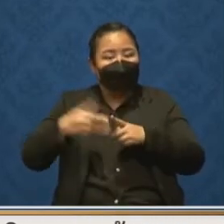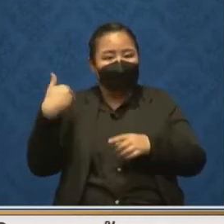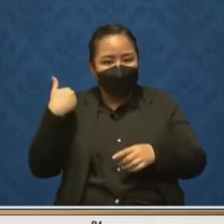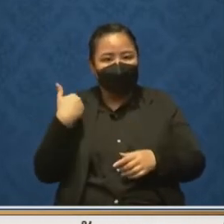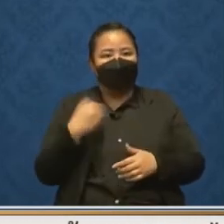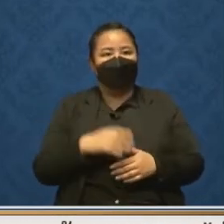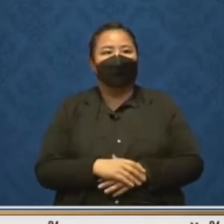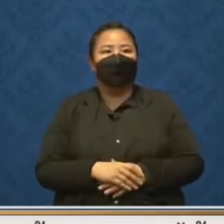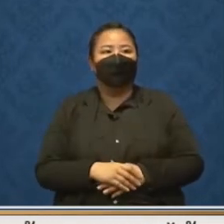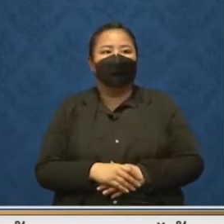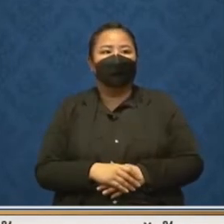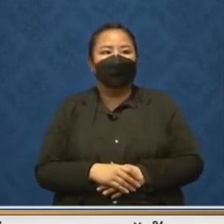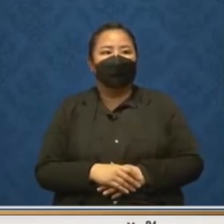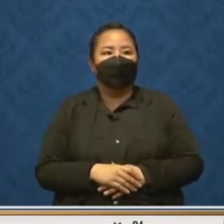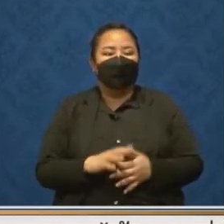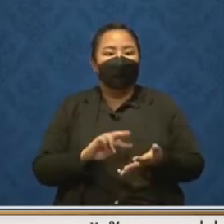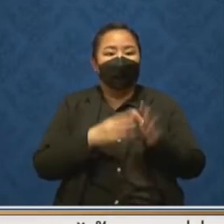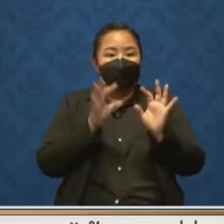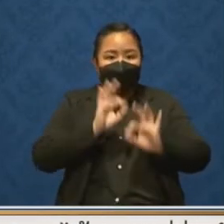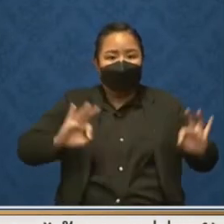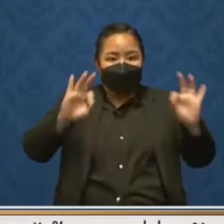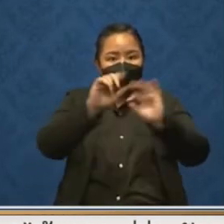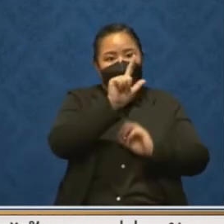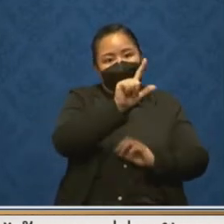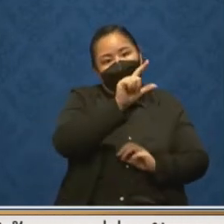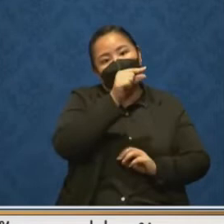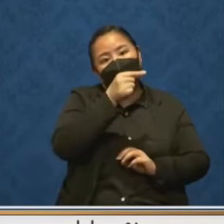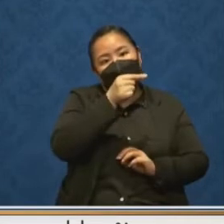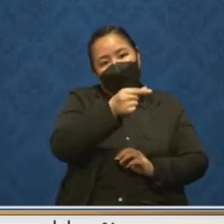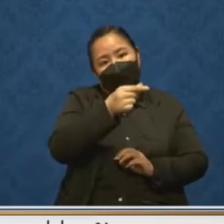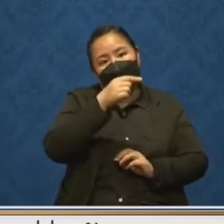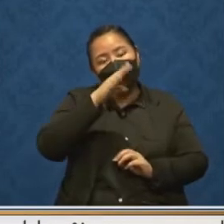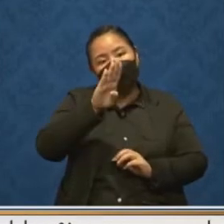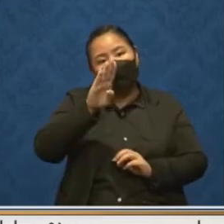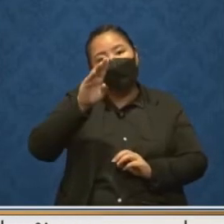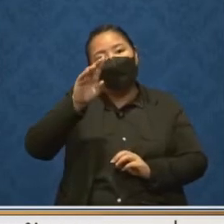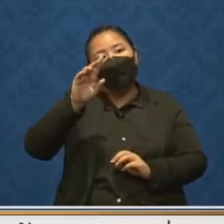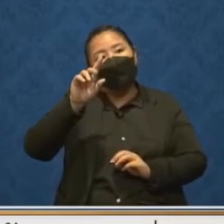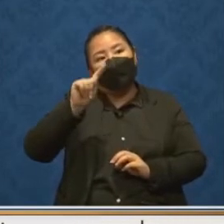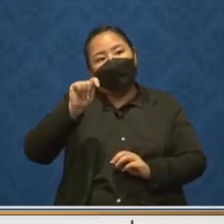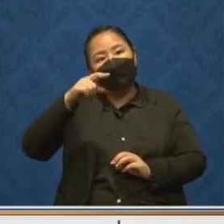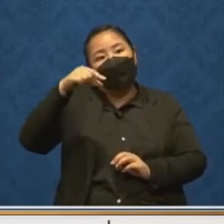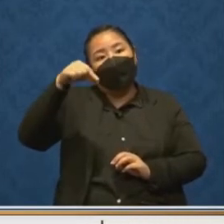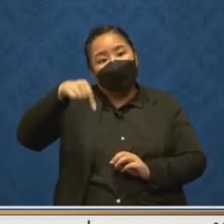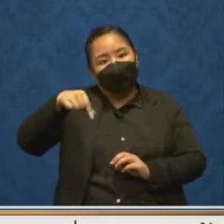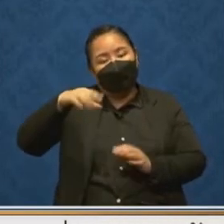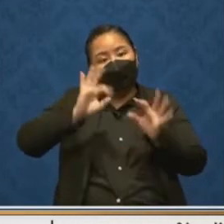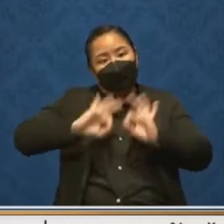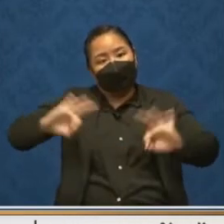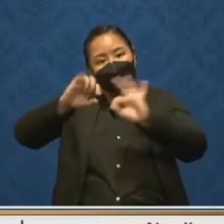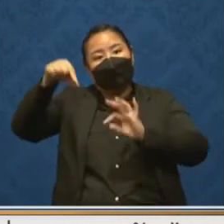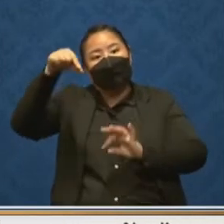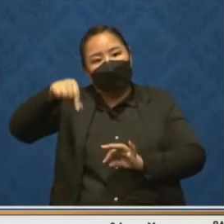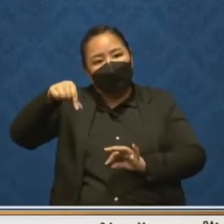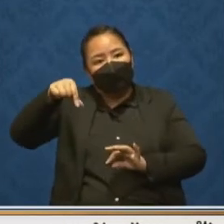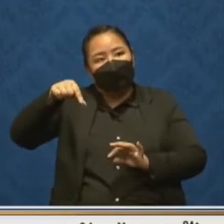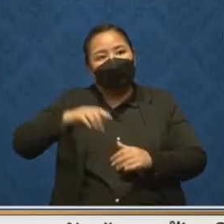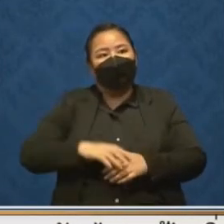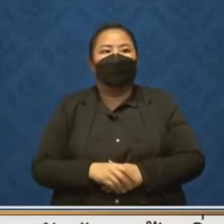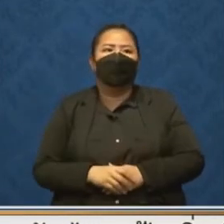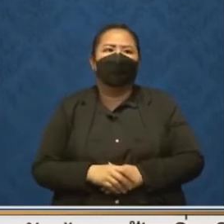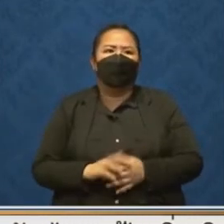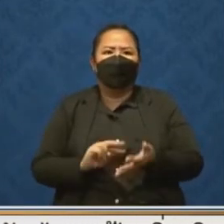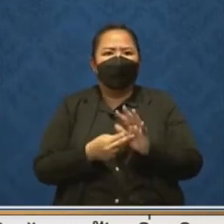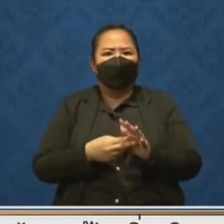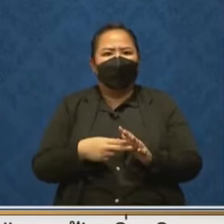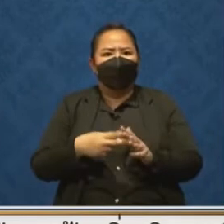ด้ฉวอยยิ่ง Q ค่ะส่แวา Queer ดฉัวามันภาษาฟรั่ง หรอภาษาเดกเรยกวา Cool มัน Cool มากนะคะ